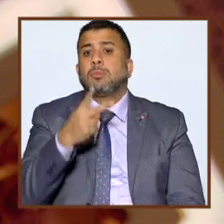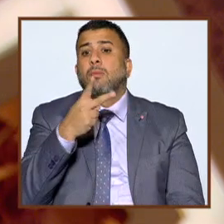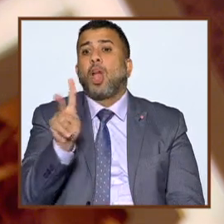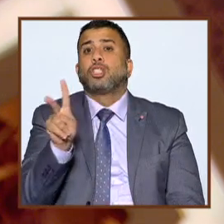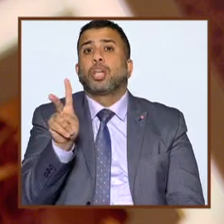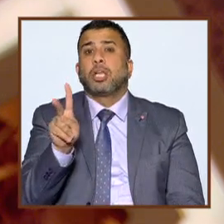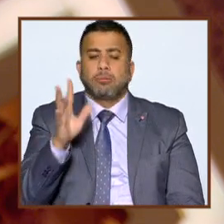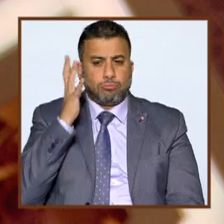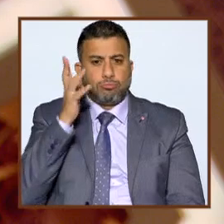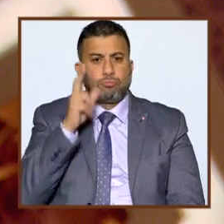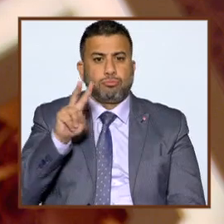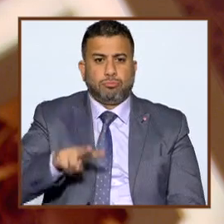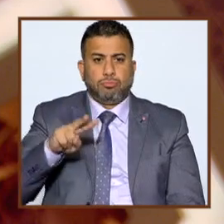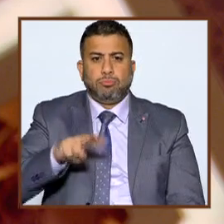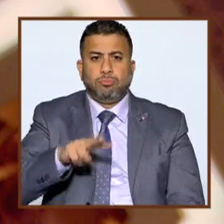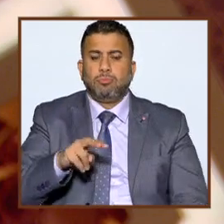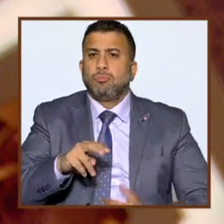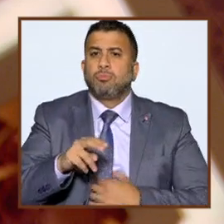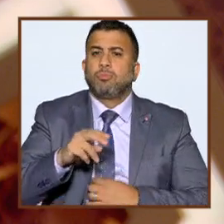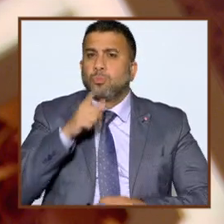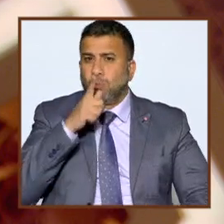ركعة. ولذلك قيام الليل